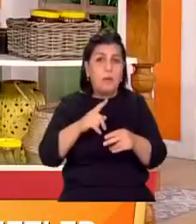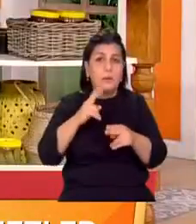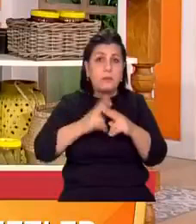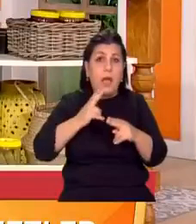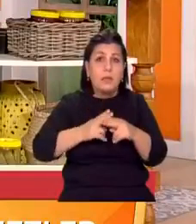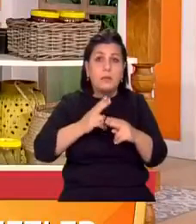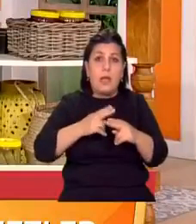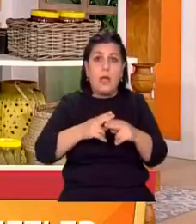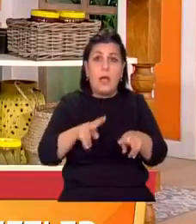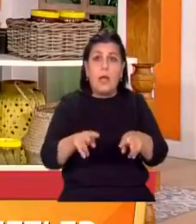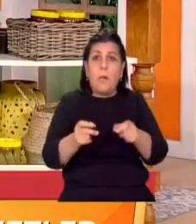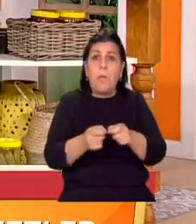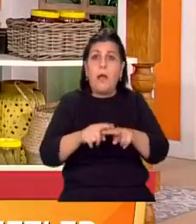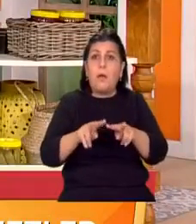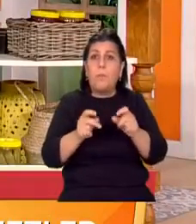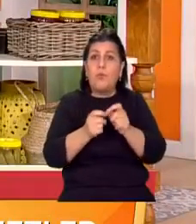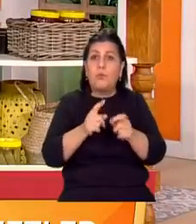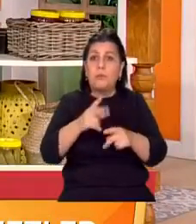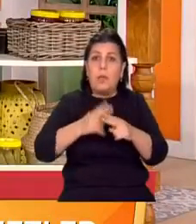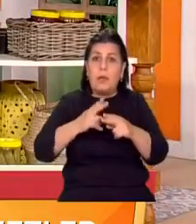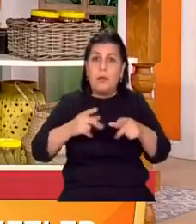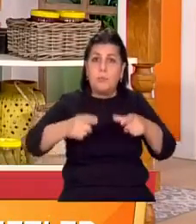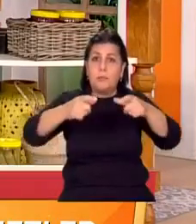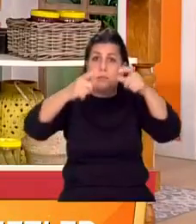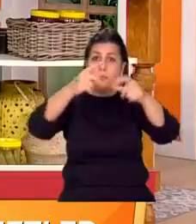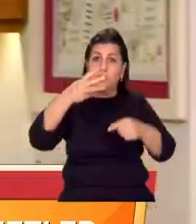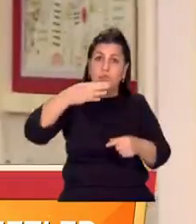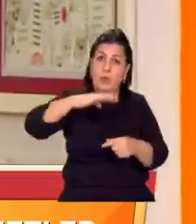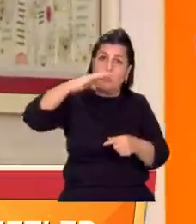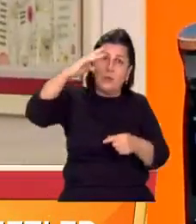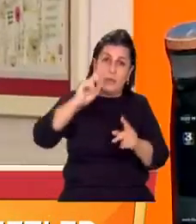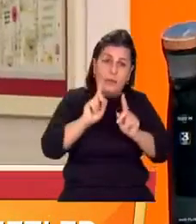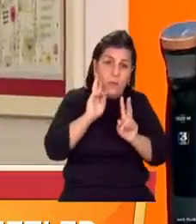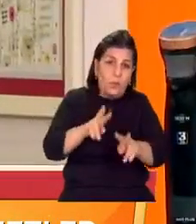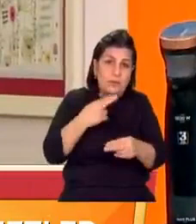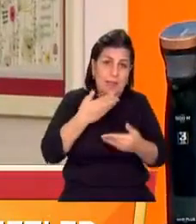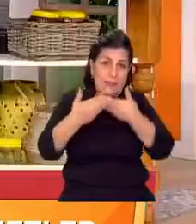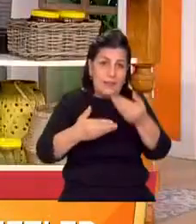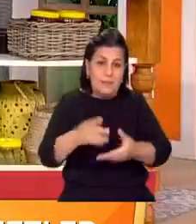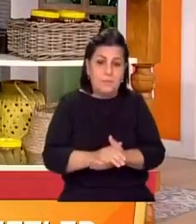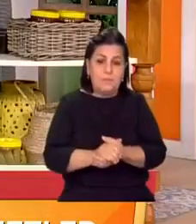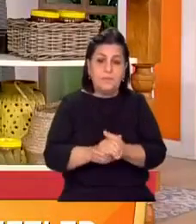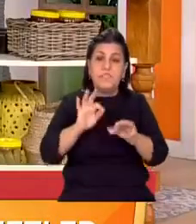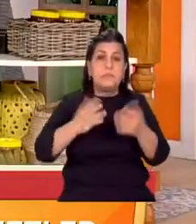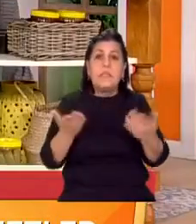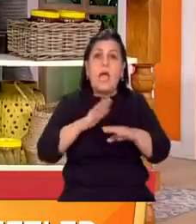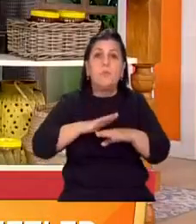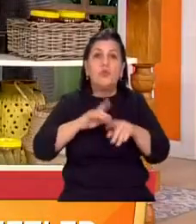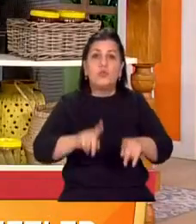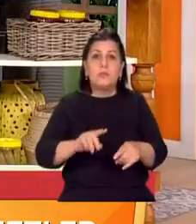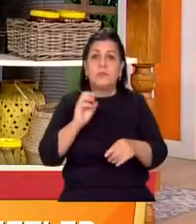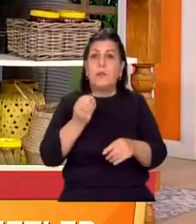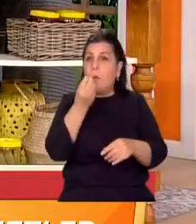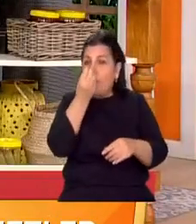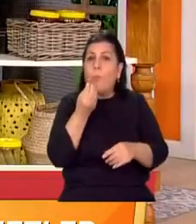derler Ben bunu açalım şimdi Bugün ne yapacaksınız bize Şimdi şöyle söyleyeyim mi olur Sonra yazışırız bir